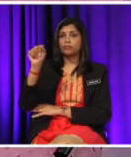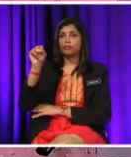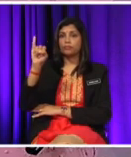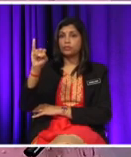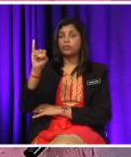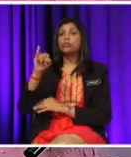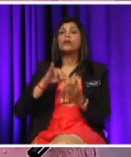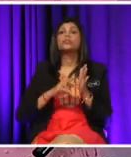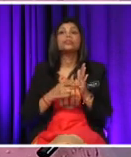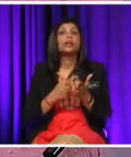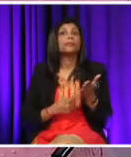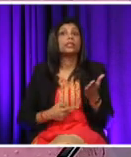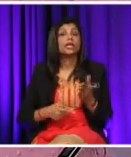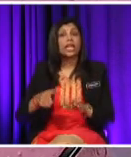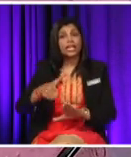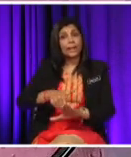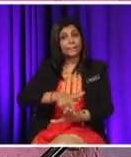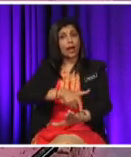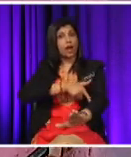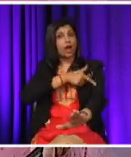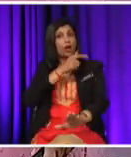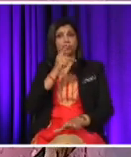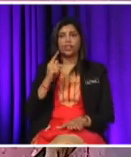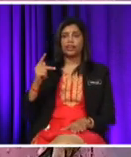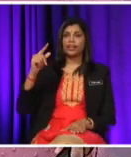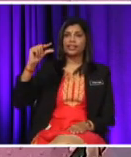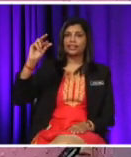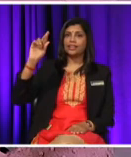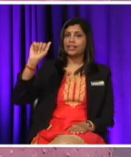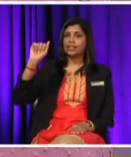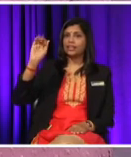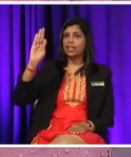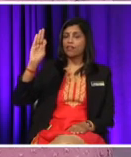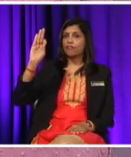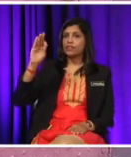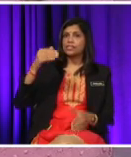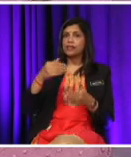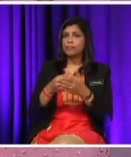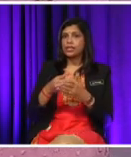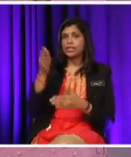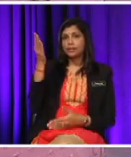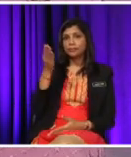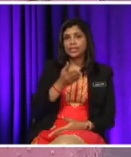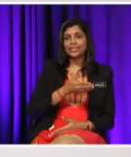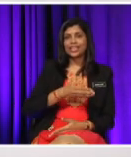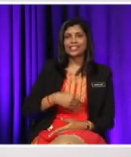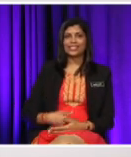itu kita memanjangkan lah grafik sampai dia memintas Paksi jadi jawabannya